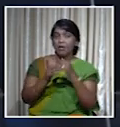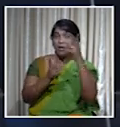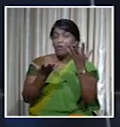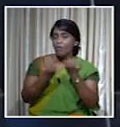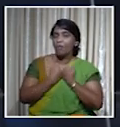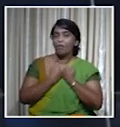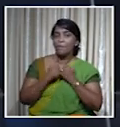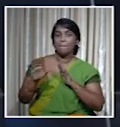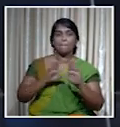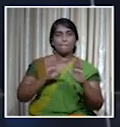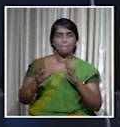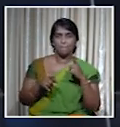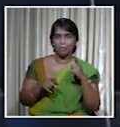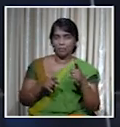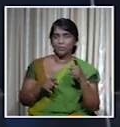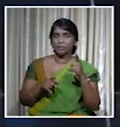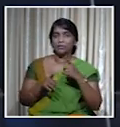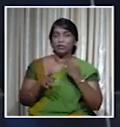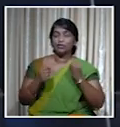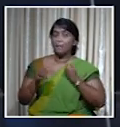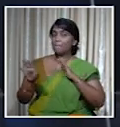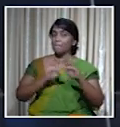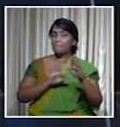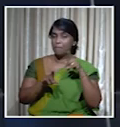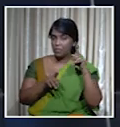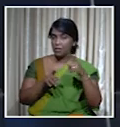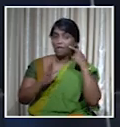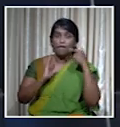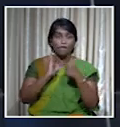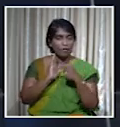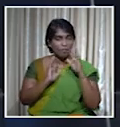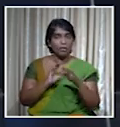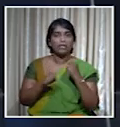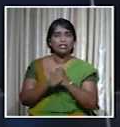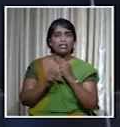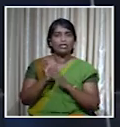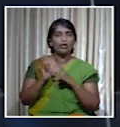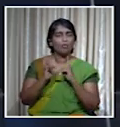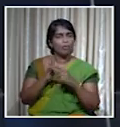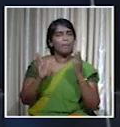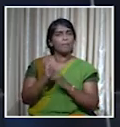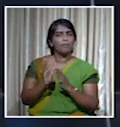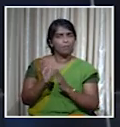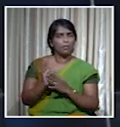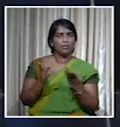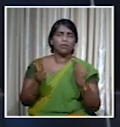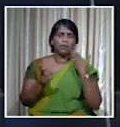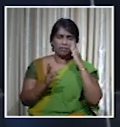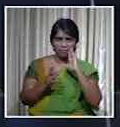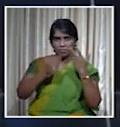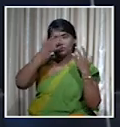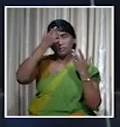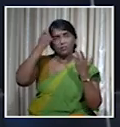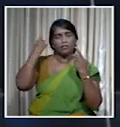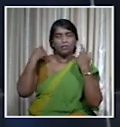ඕනි මේක පාලනය කරන්න ඔය පරිපාලන වෛද්‍ය පරිපාලන නිලධාරී විදියට විභාග කරලා ඉන්න අයත් GMO එකේ සමාජිකයෝ ඒක සාමාන්‍ය දෙයක්